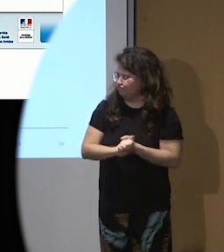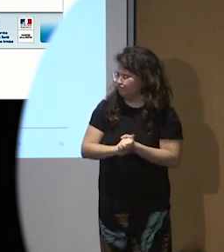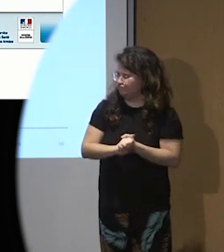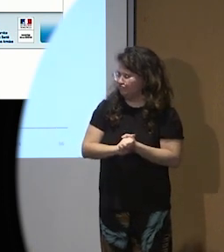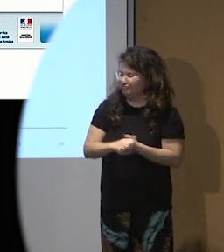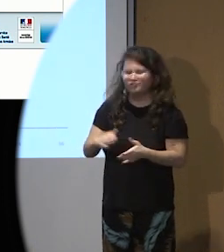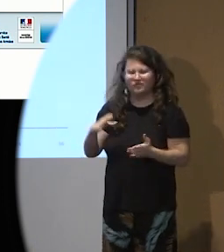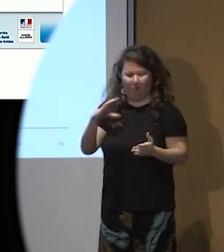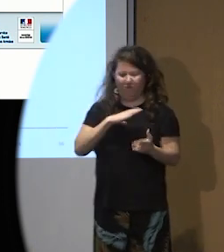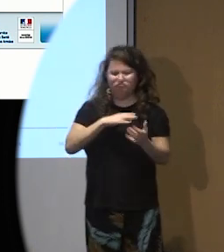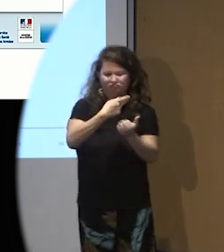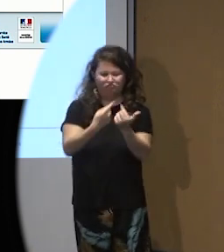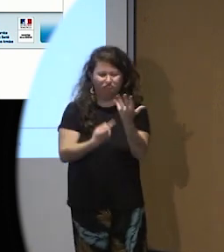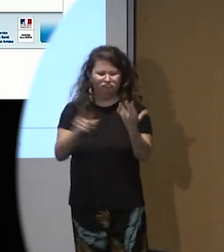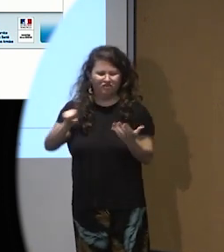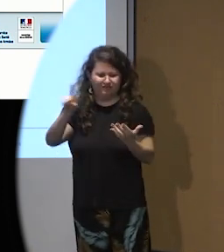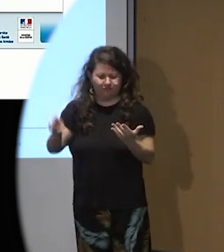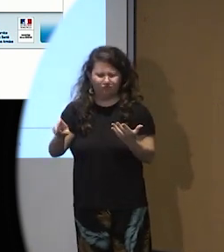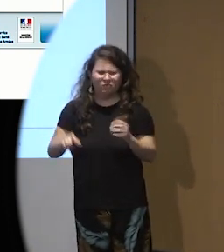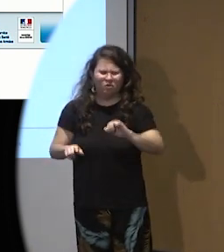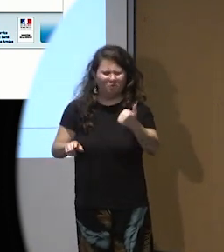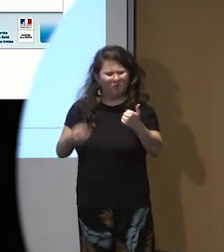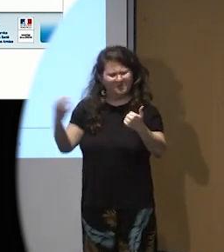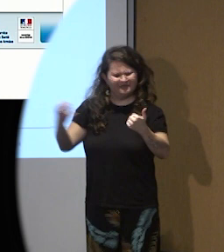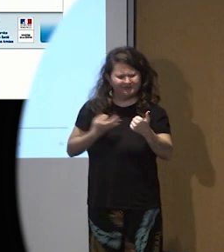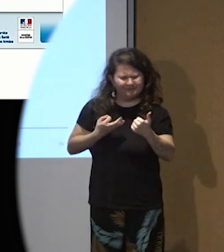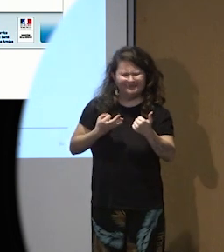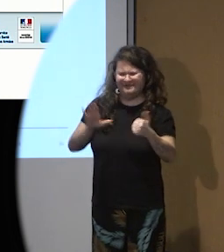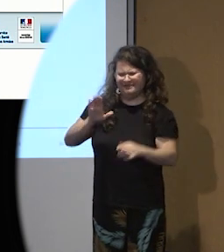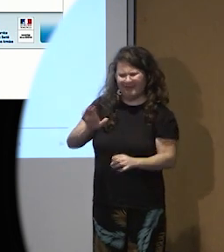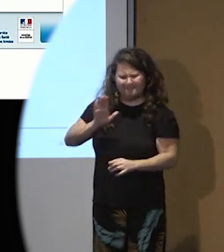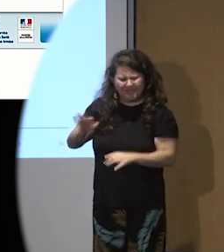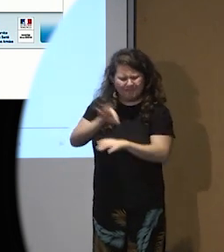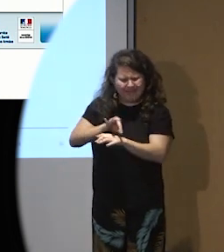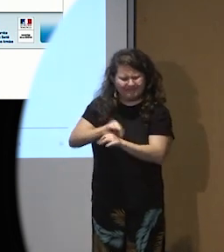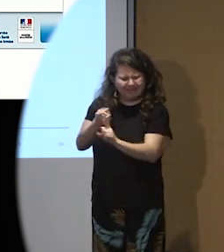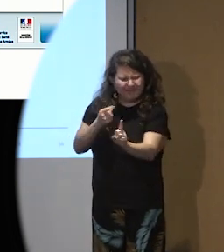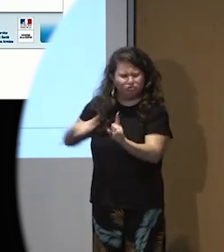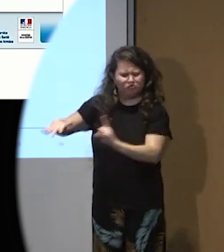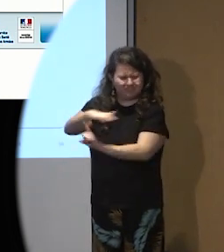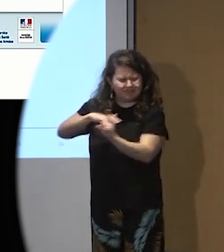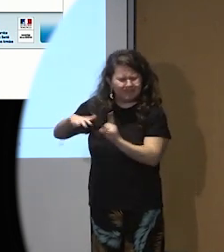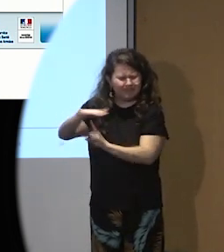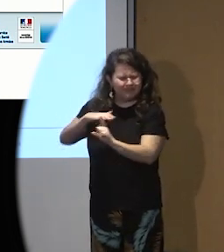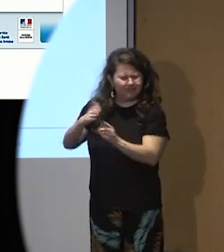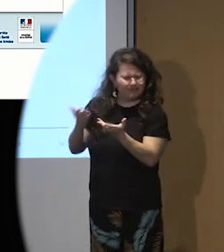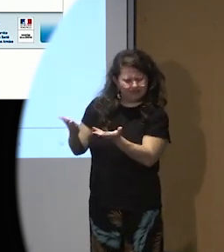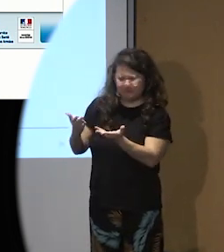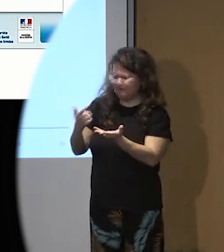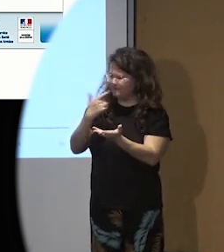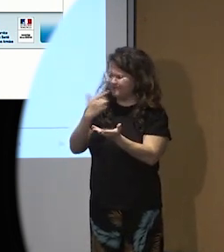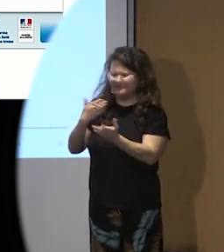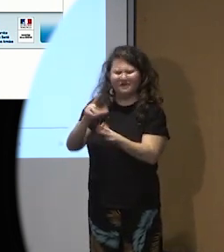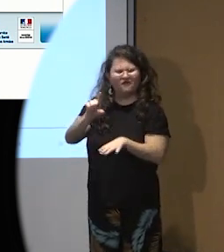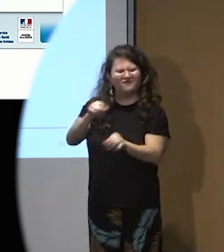Alors, j'ai quelques questions. La première, c'est vous avez parlé des maladies de civilisation. Est-ce que ces maladies étaient présentes avant le